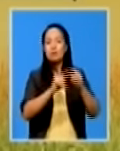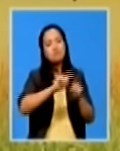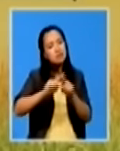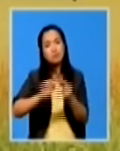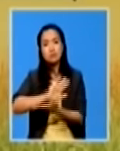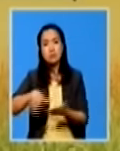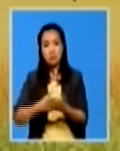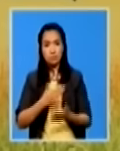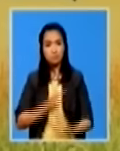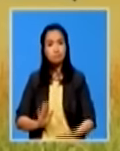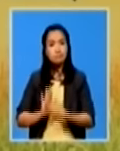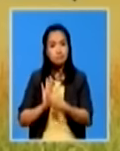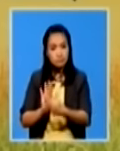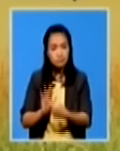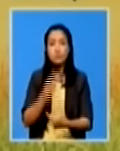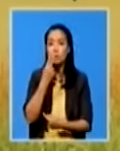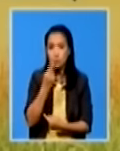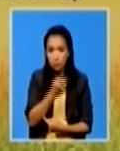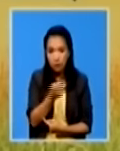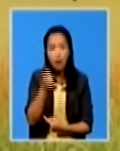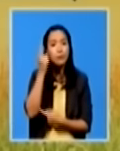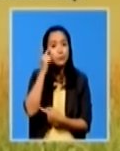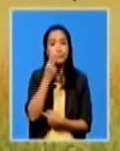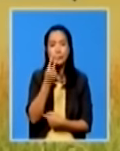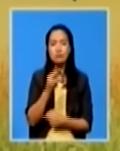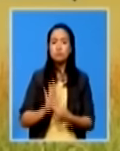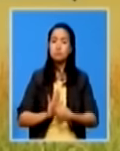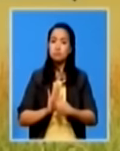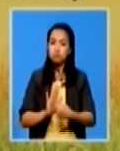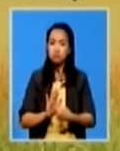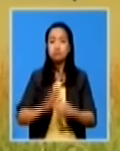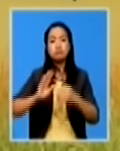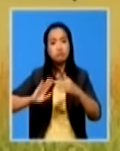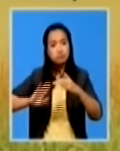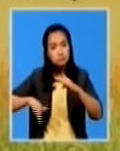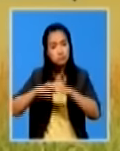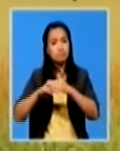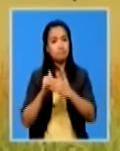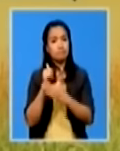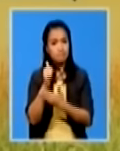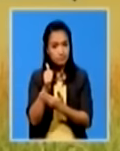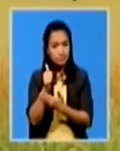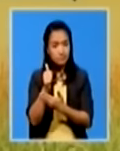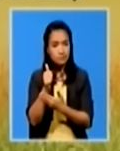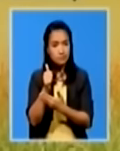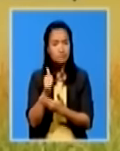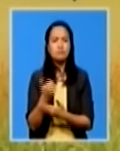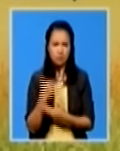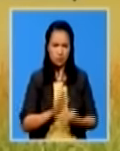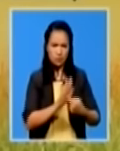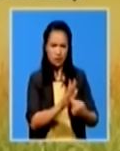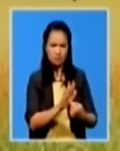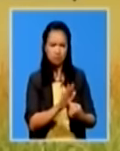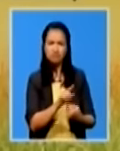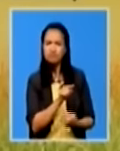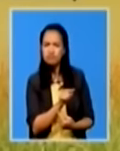ผมมีตัวอย่างเพื่อเป็นอุทาหรณ์นะครับอาจจะเป็นตัวอย่างที่ประสบความสำเร็จนะและอีกตัวอย่างก็คือตัวอย่าง